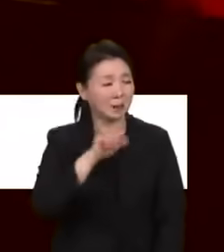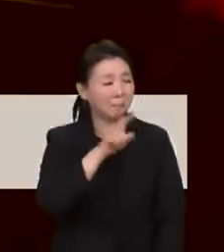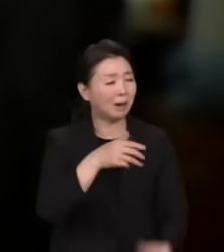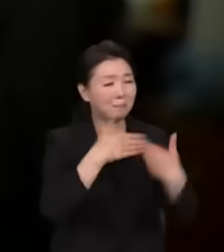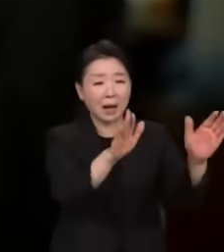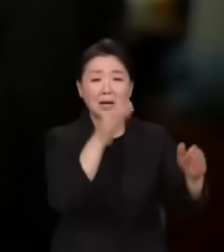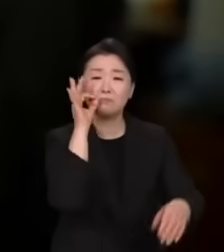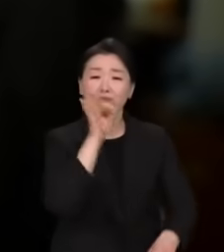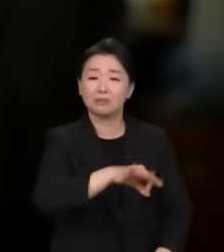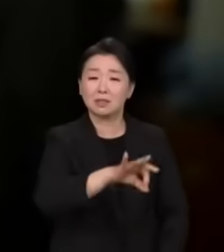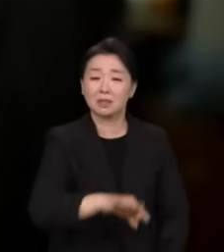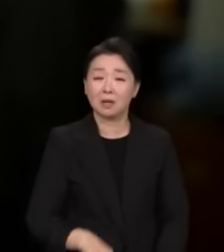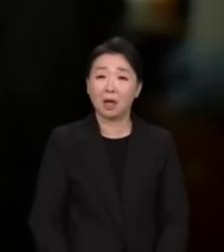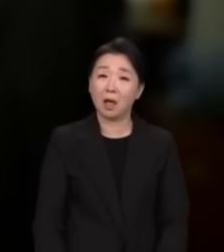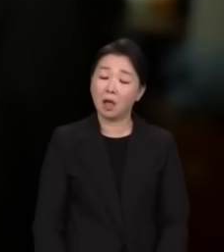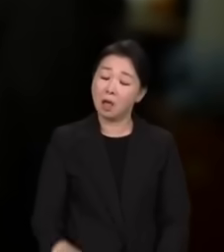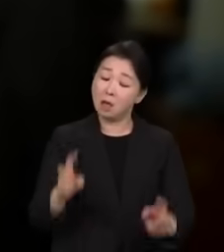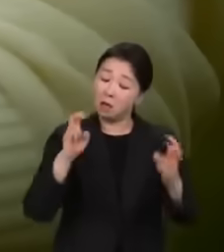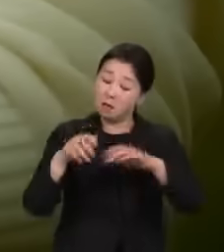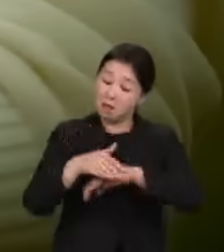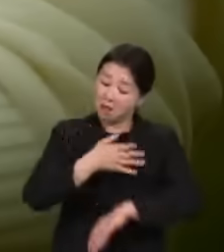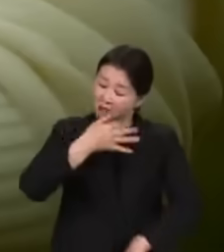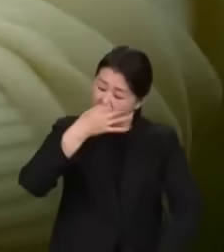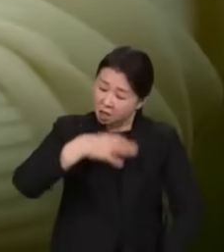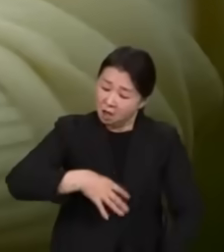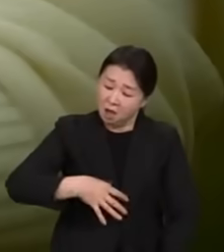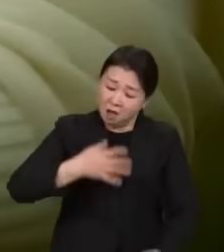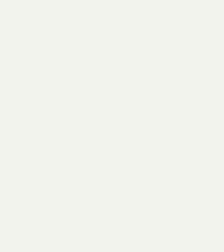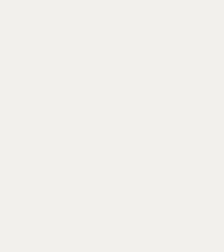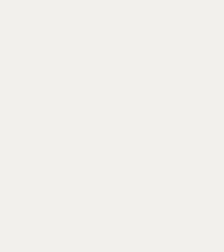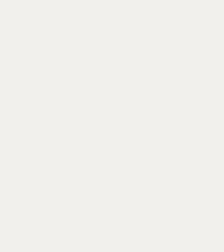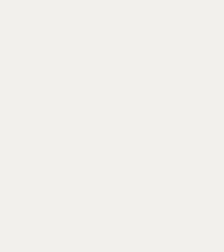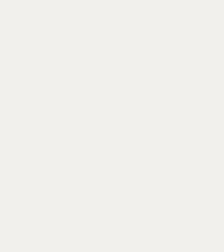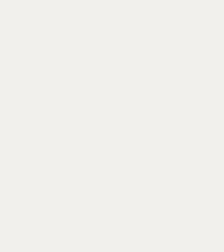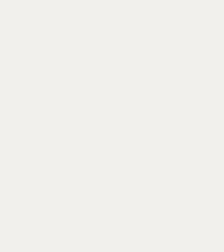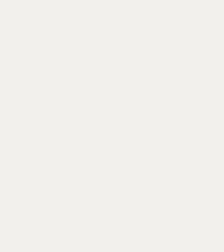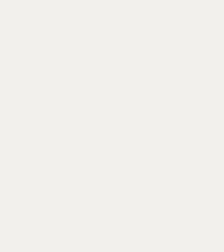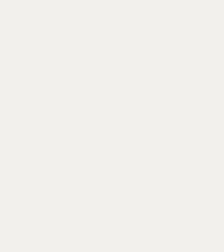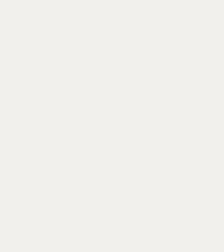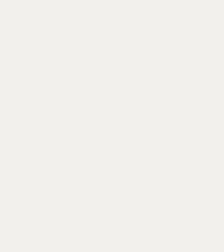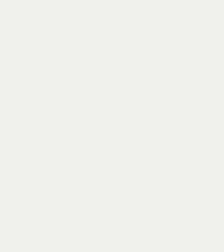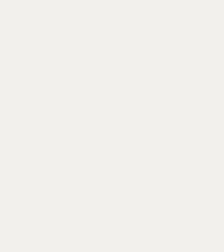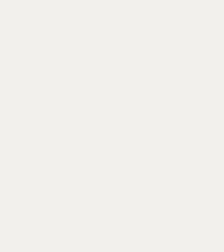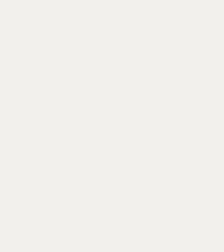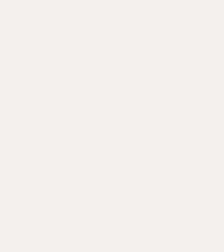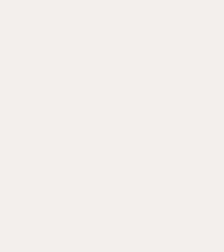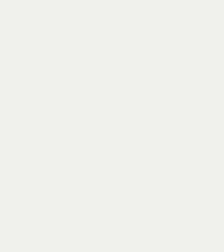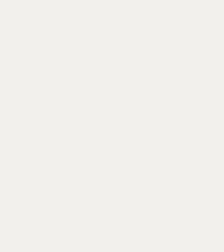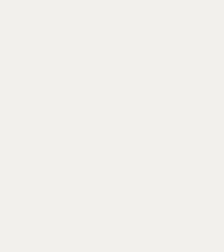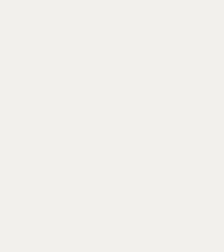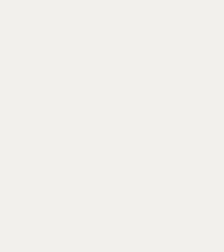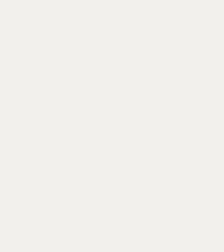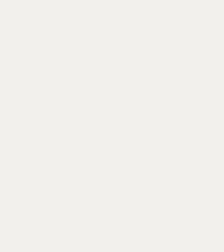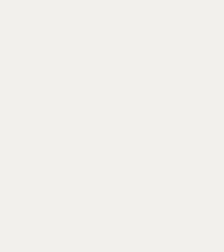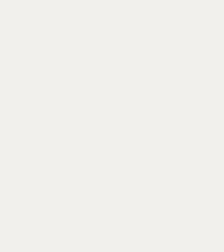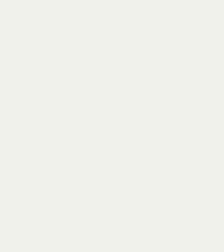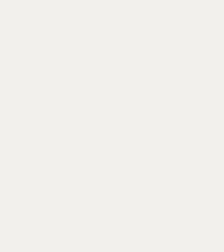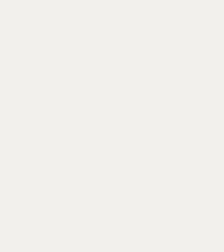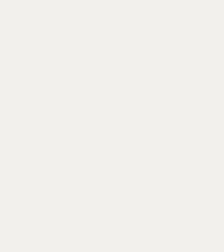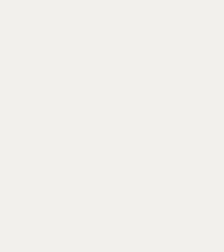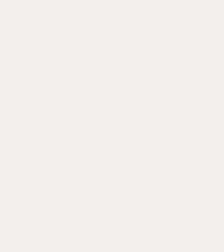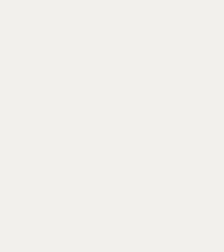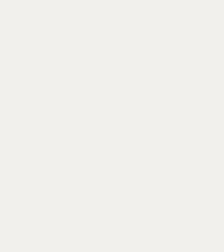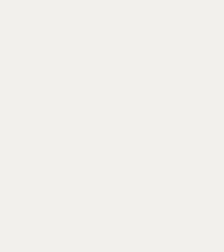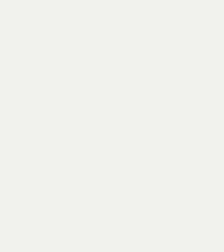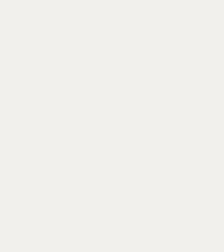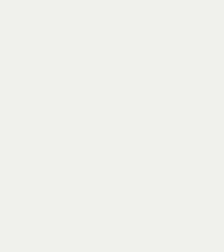한다거나. 도저히 회사를 다니기 힘들 정도였다고도 합니다. 또 다른 퇴사자는 우 씨가 화가 나 종이를 집어던져